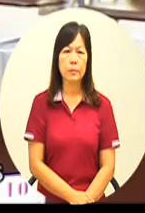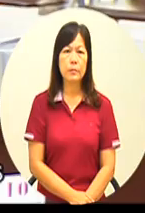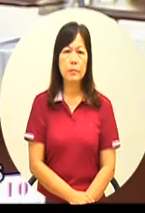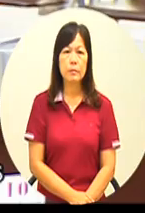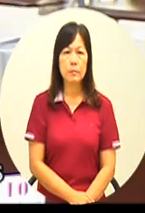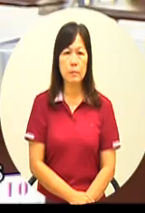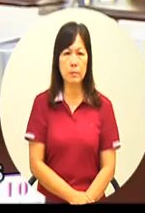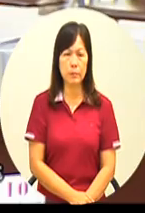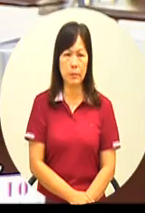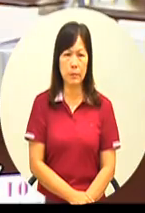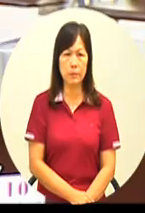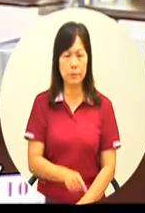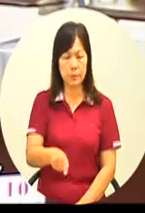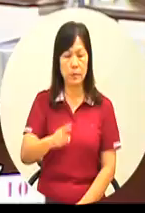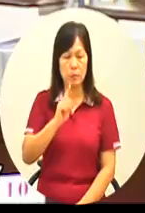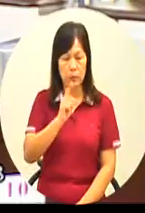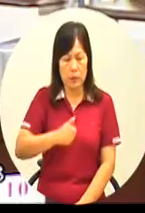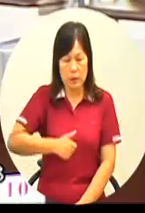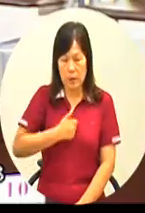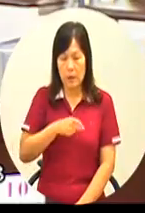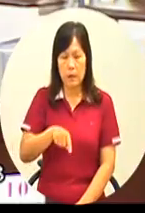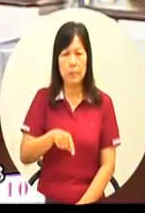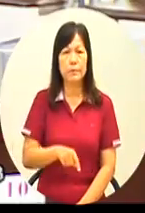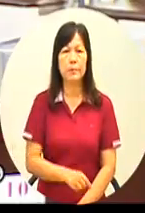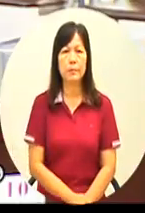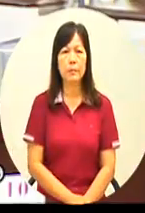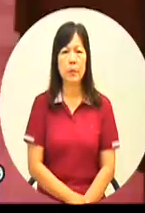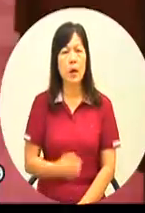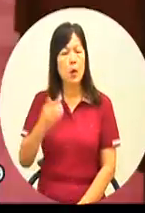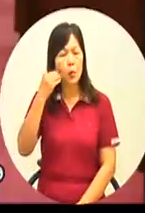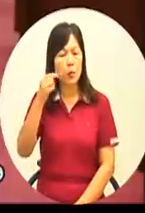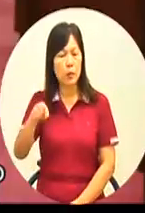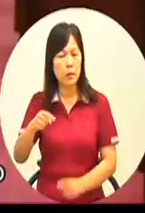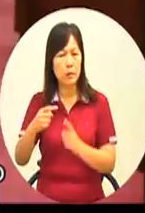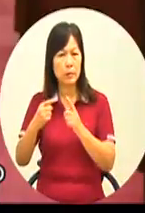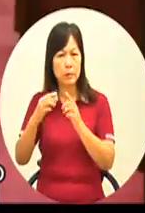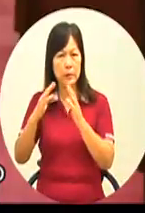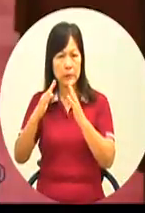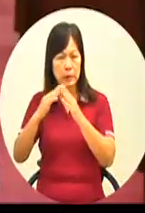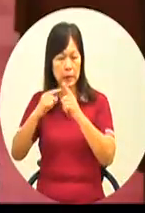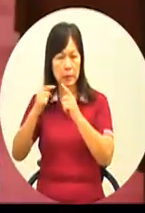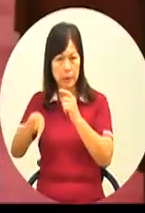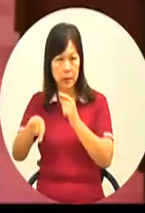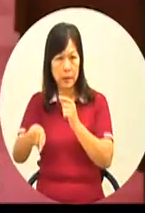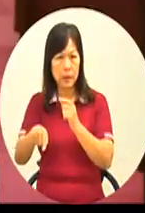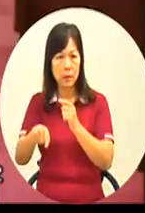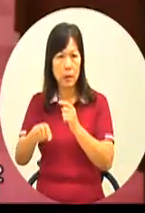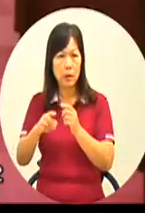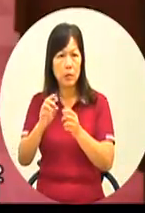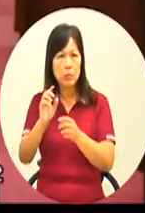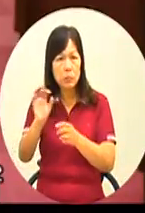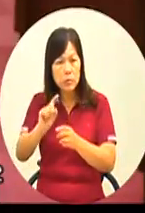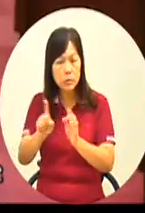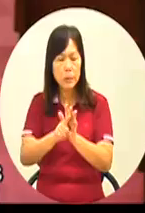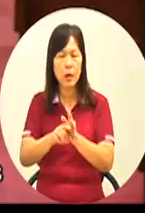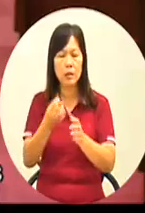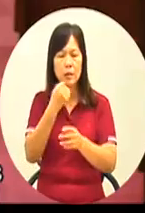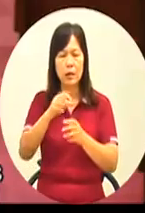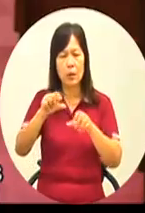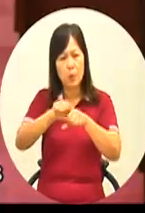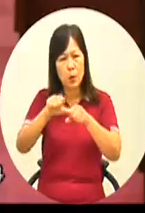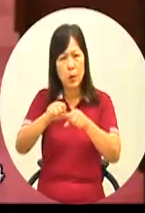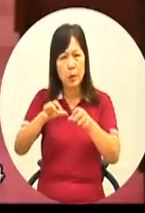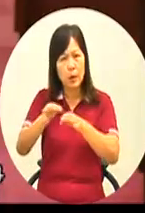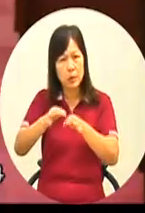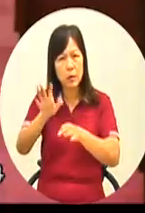讲，咱公司的义务钱对不对哈？你家属也底下啦，对不对？你要创啥？人情打。但是外口